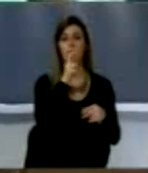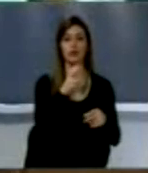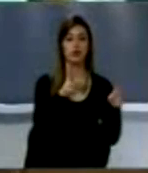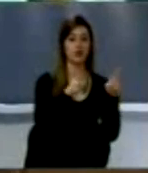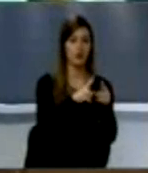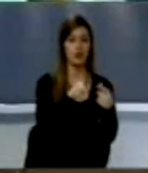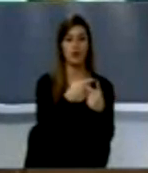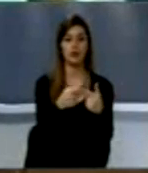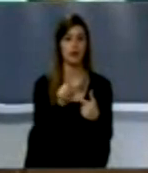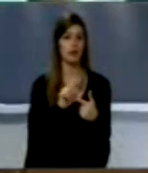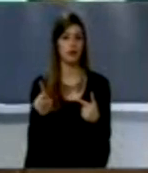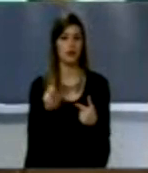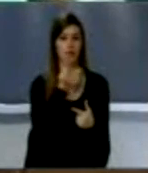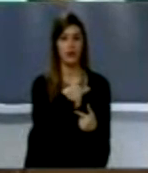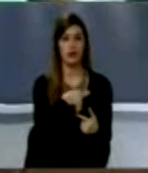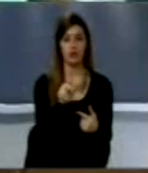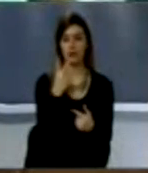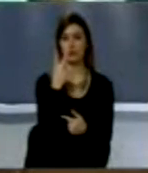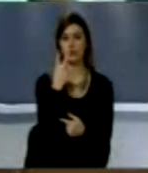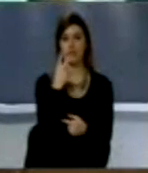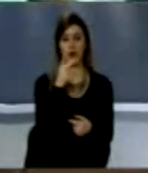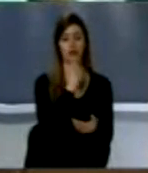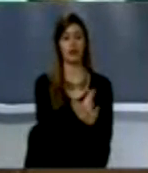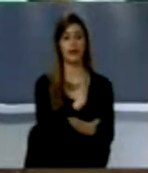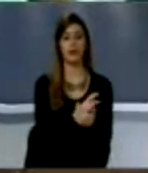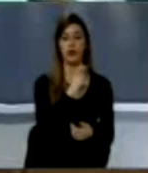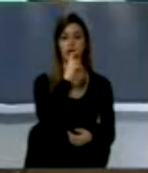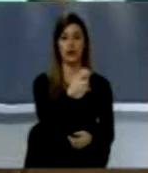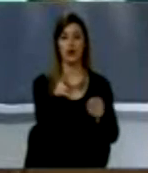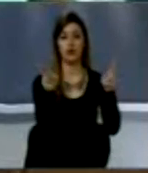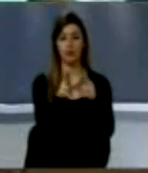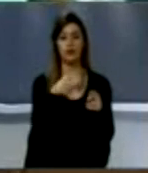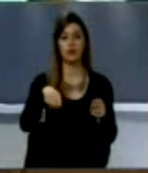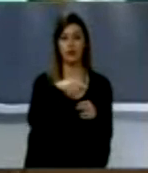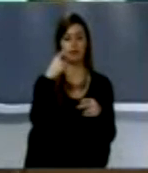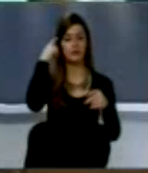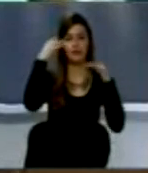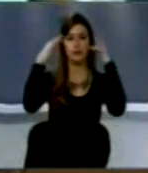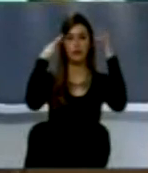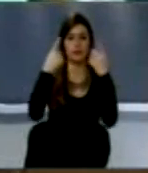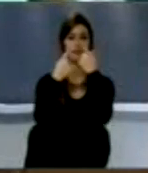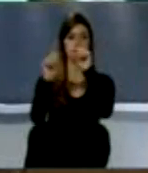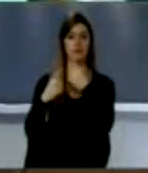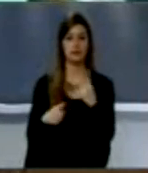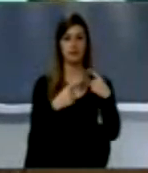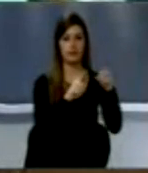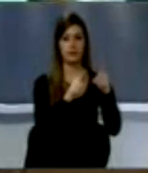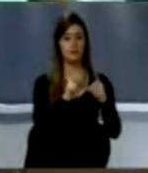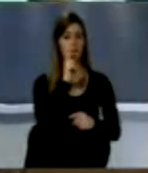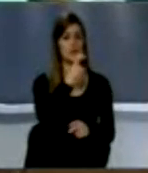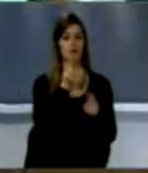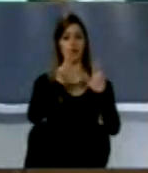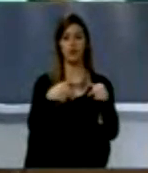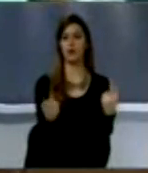jo. Por zakonisht janë më përgjigjet e shkurtra që kërkojnë më së shumti mendim nga ne. E kemi shumë të lehtë të themi po